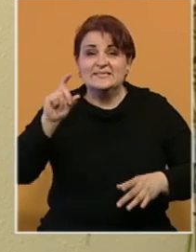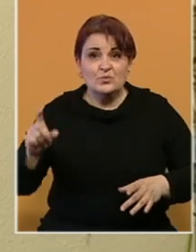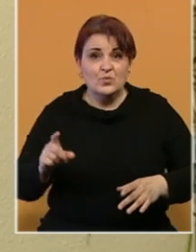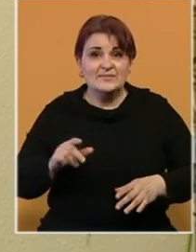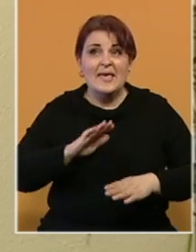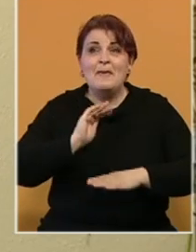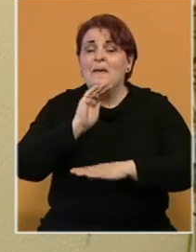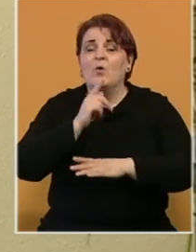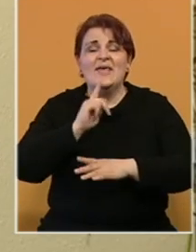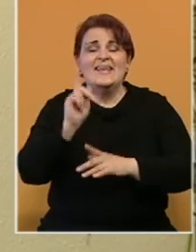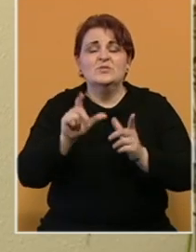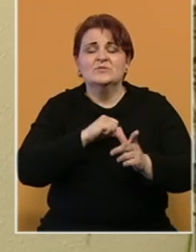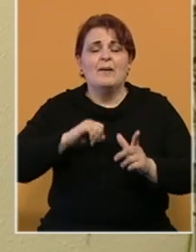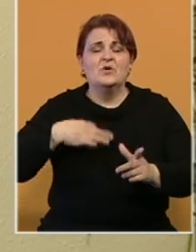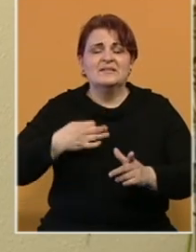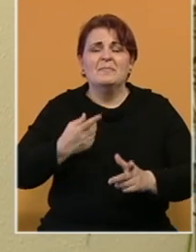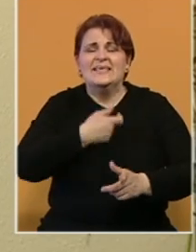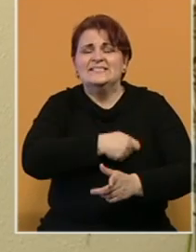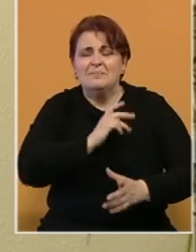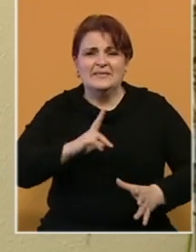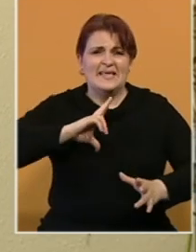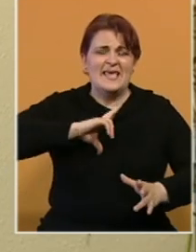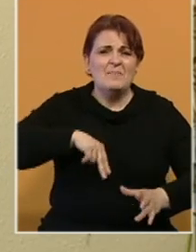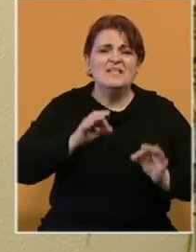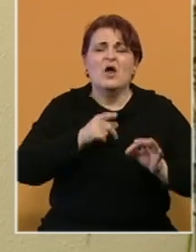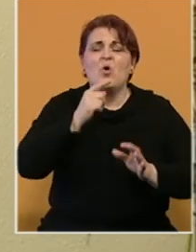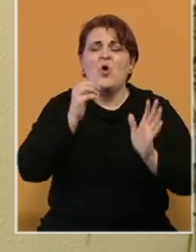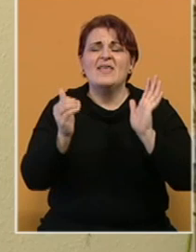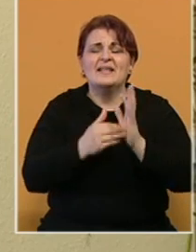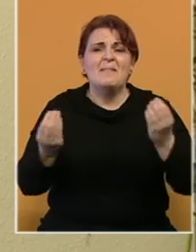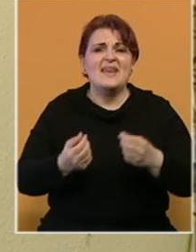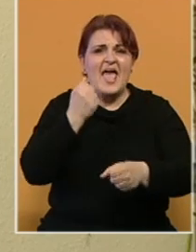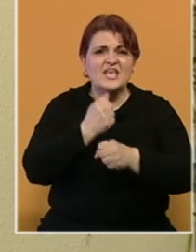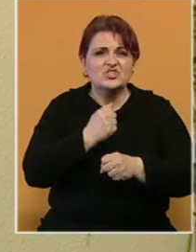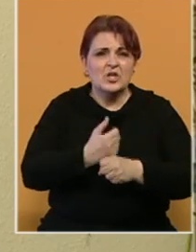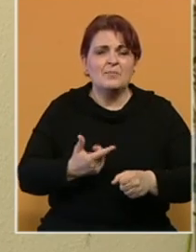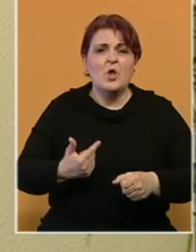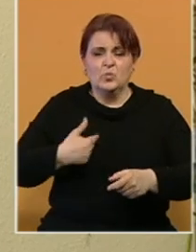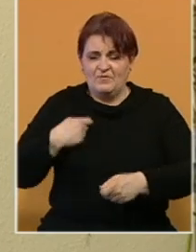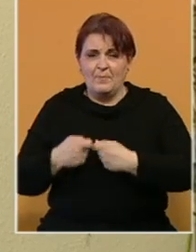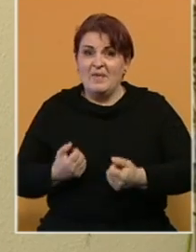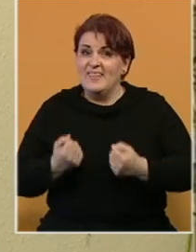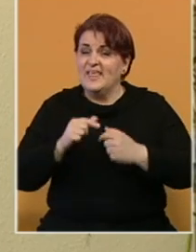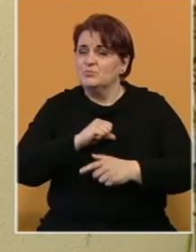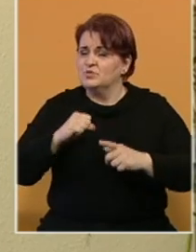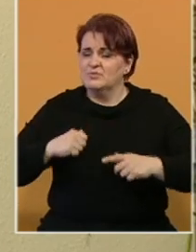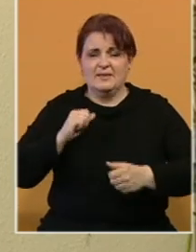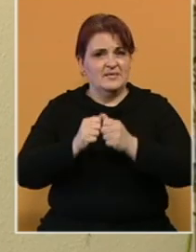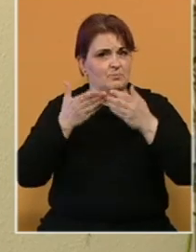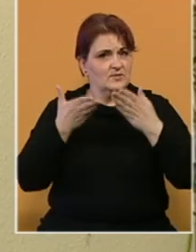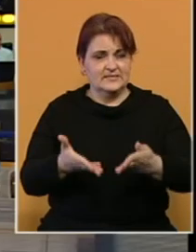mimo zdravstvenog sistema, pa i inspekcija i policije i svakog onog ko treba nešto da radi u svom domenu, teško da se možemo sami iznijeti s